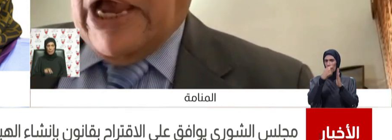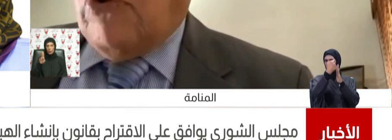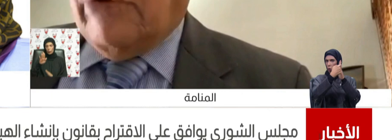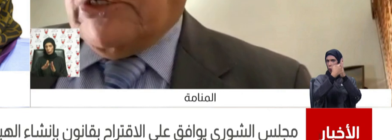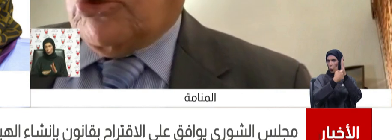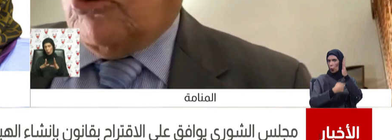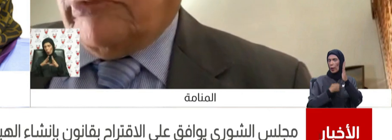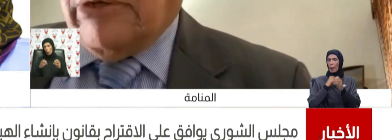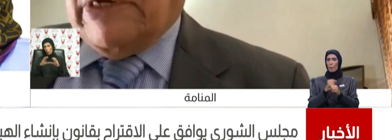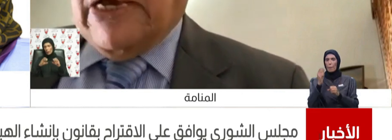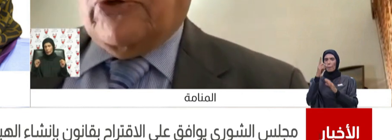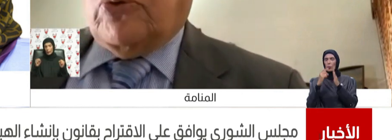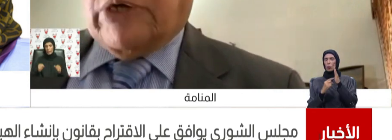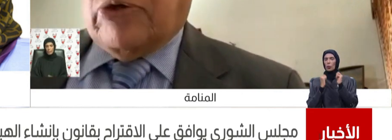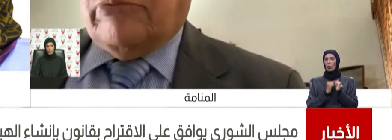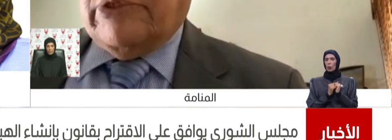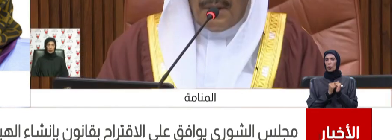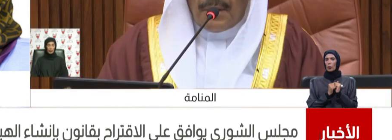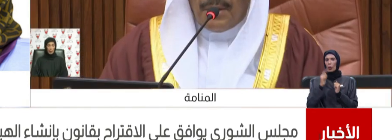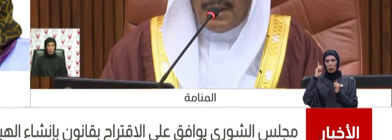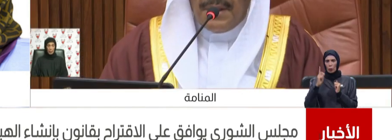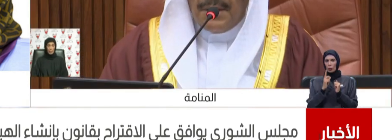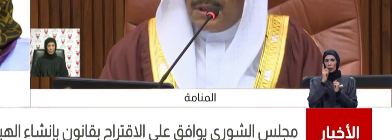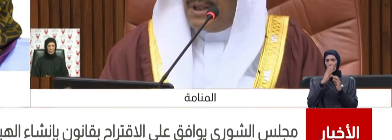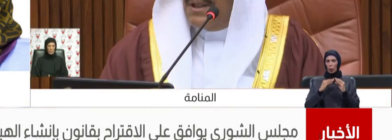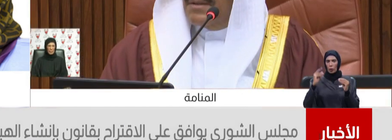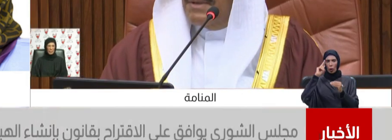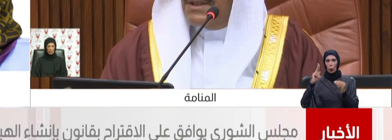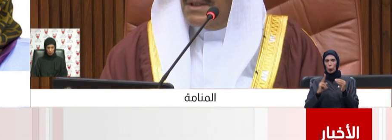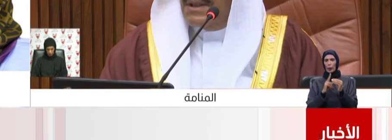كمشروع قانون، ونأخذ برأي الهيئة التشريع